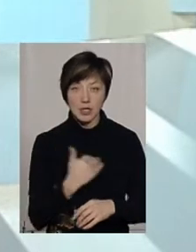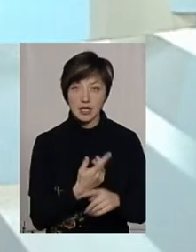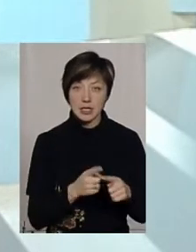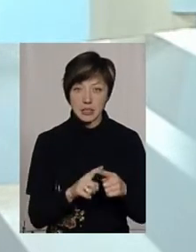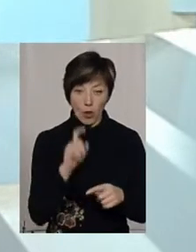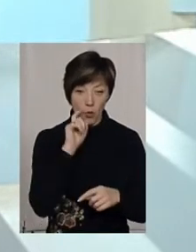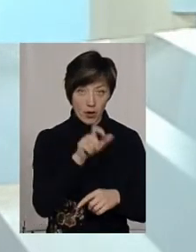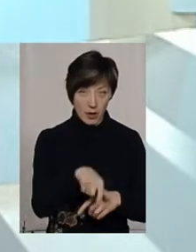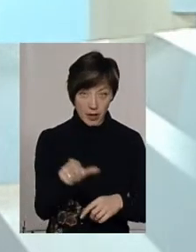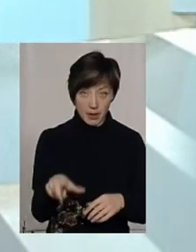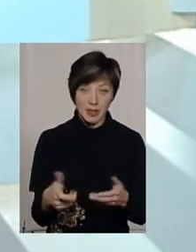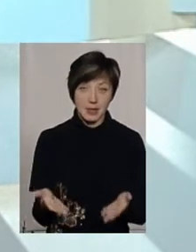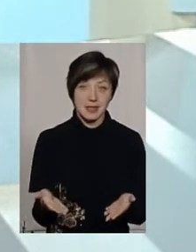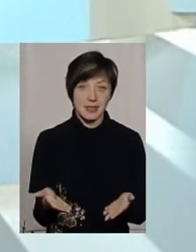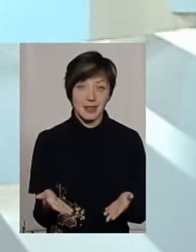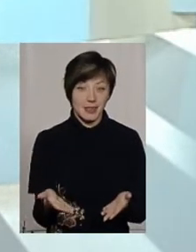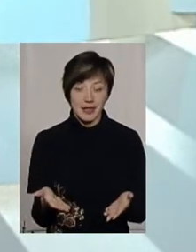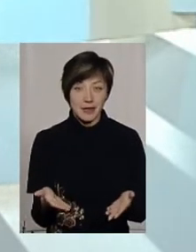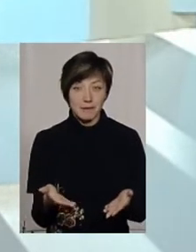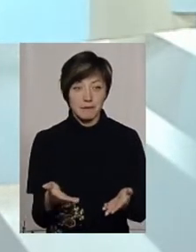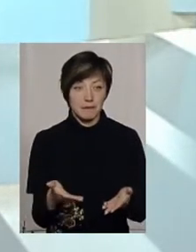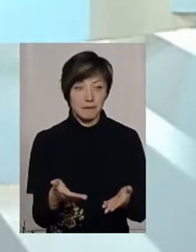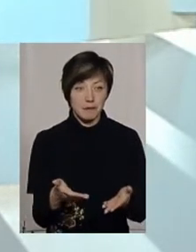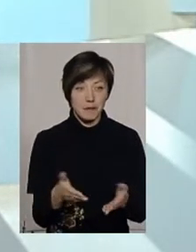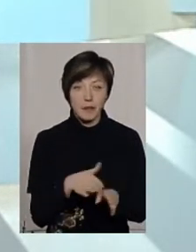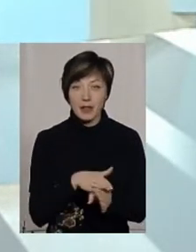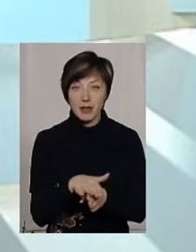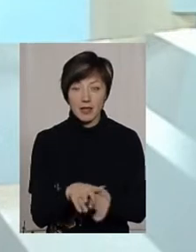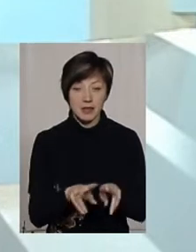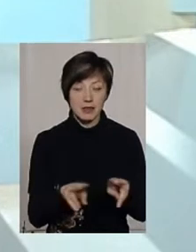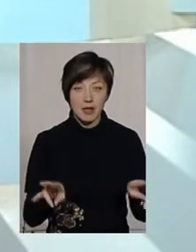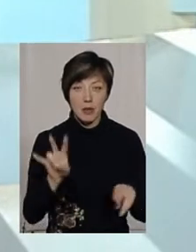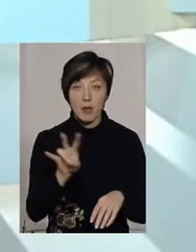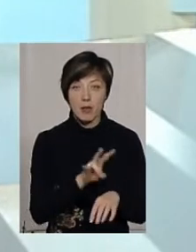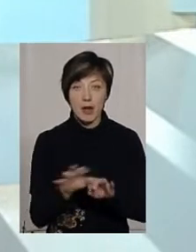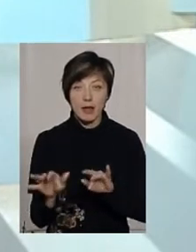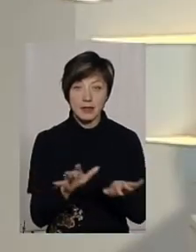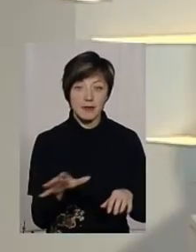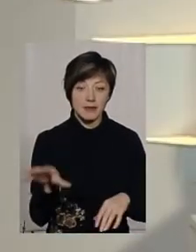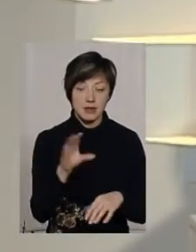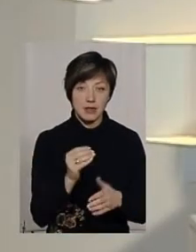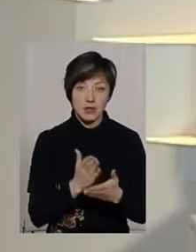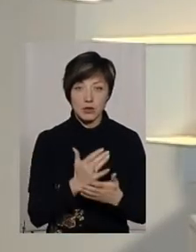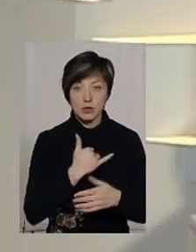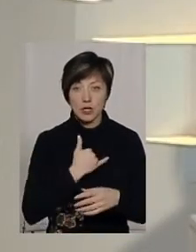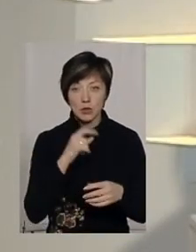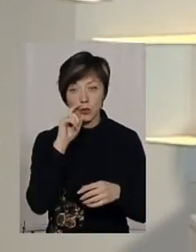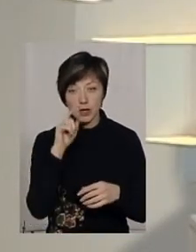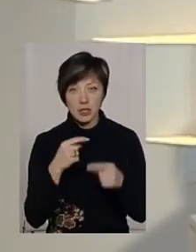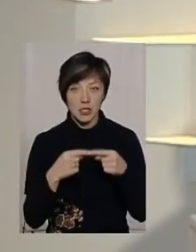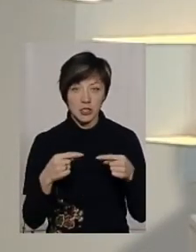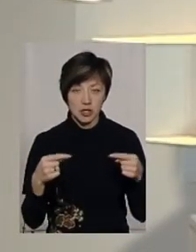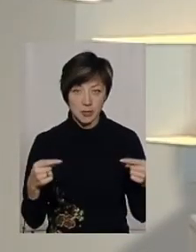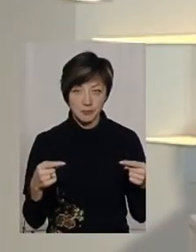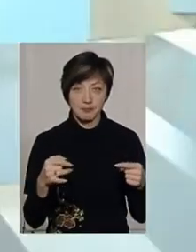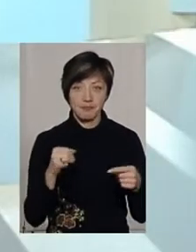це українці. І вони виконують ті самі обряди православні, які є всі в наших українських інших православних